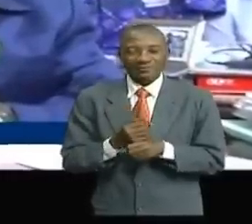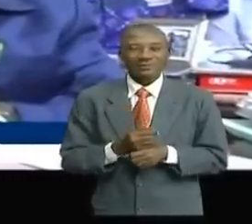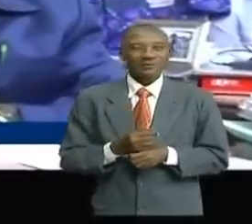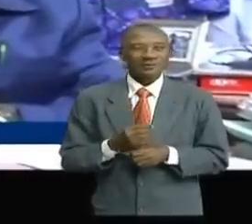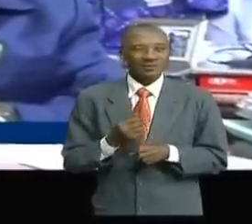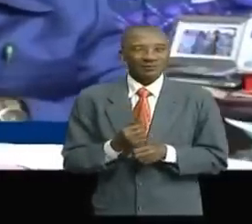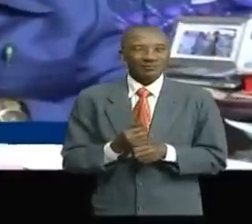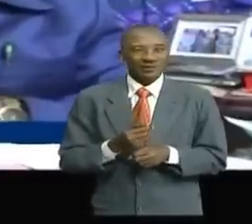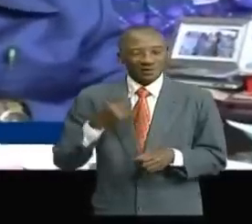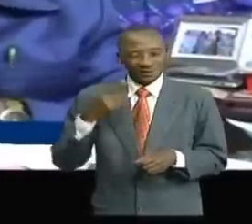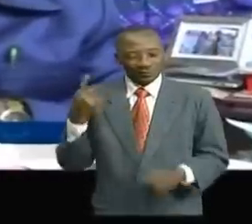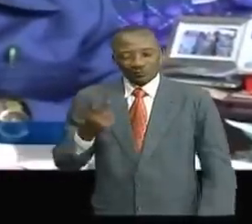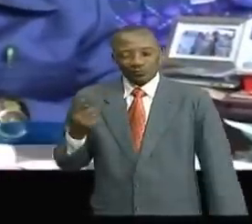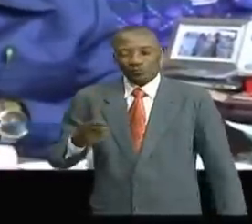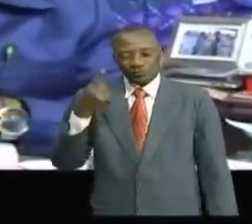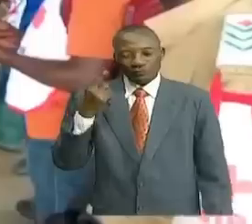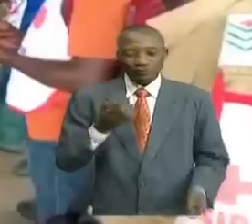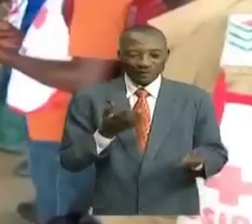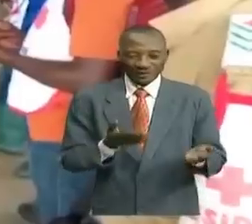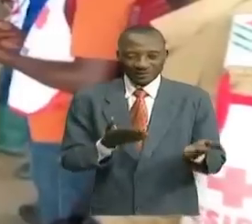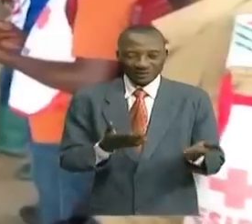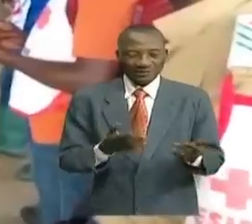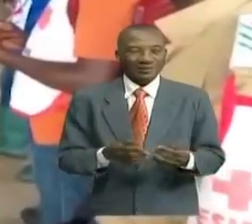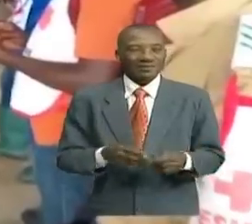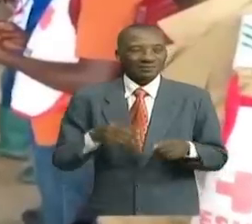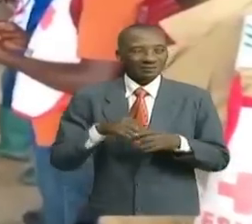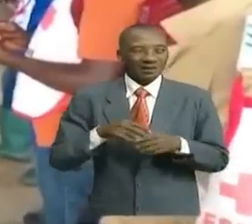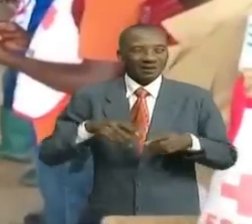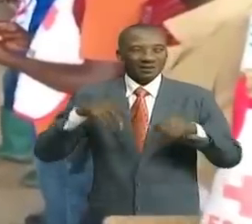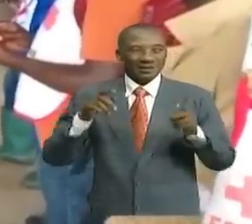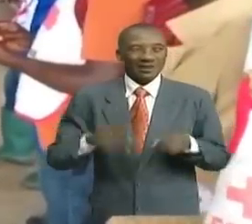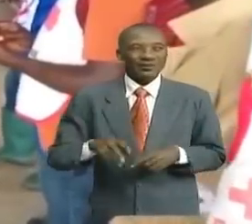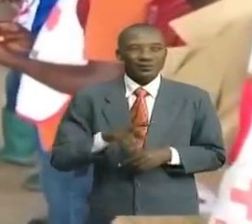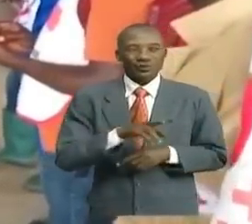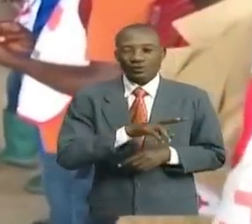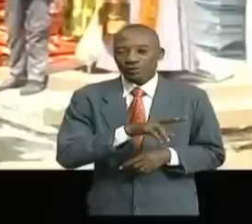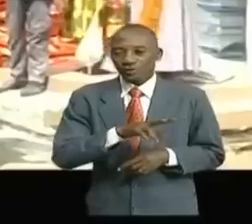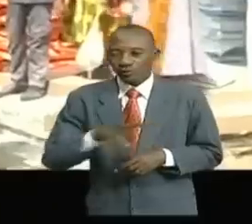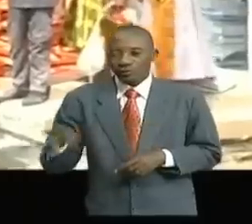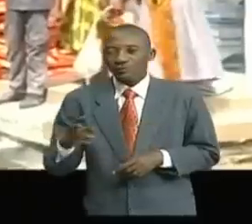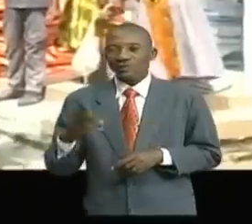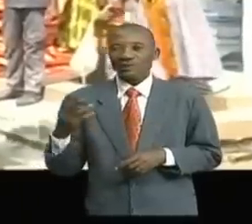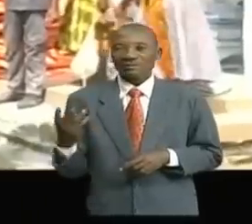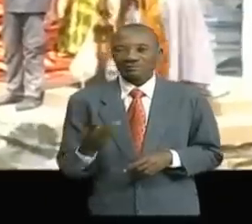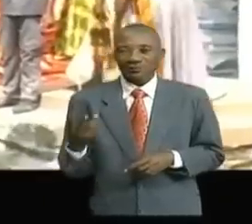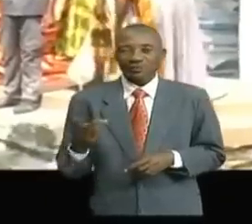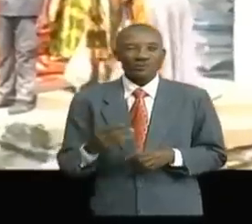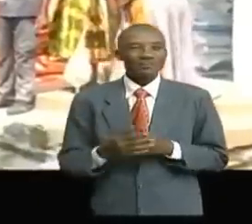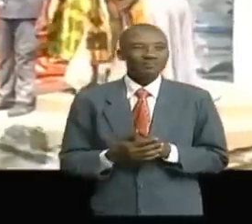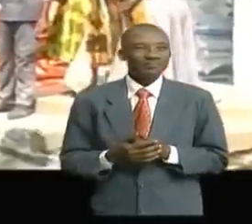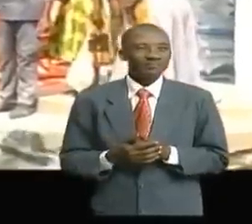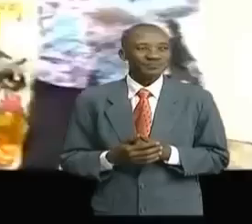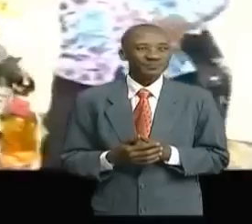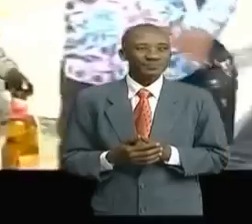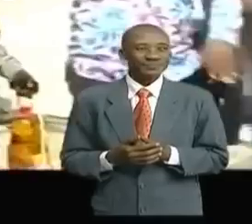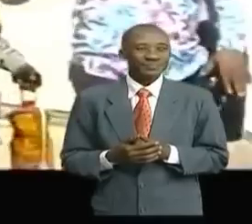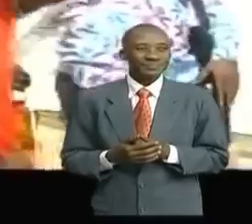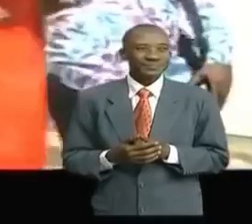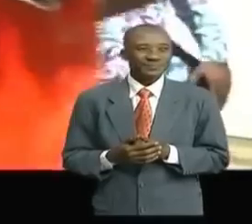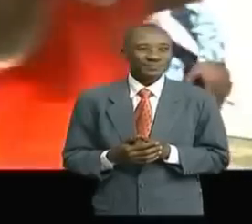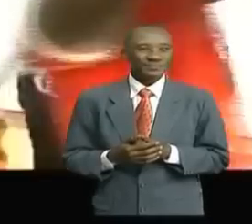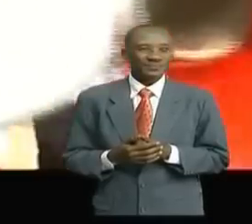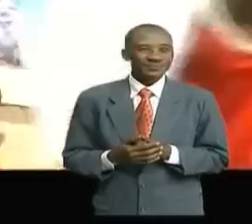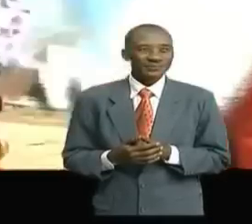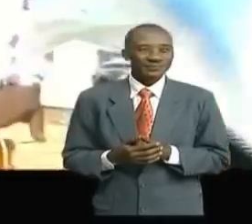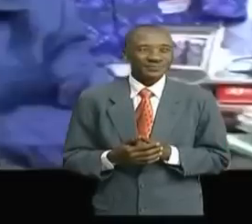nombreuses vies humaines. C'est une vocation. Nous travaillons par vocation. Le gouvernement chinois a pensé donner